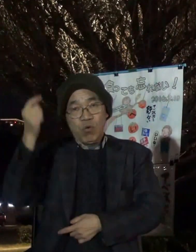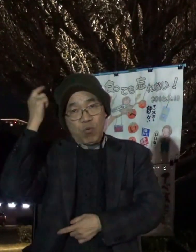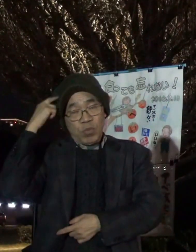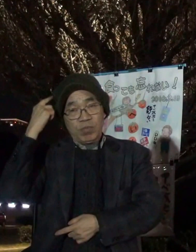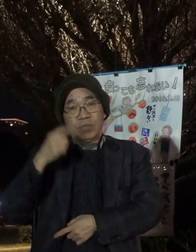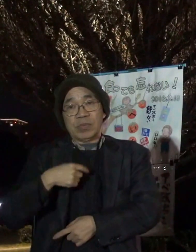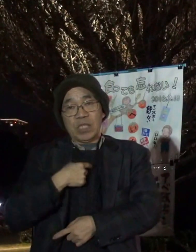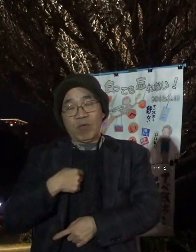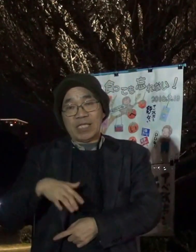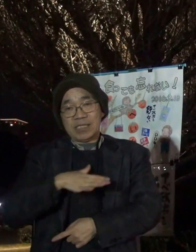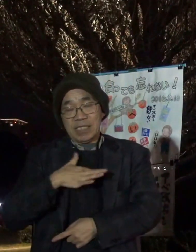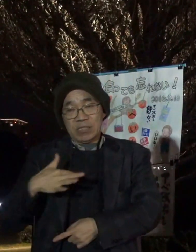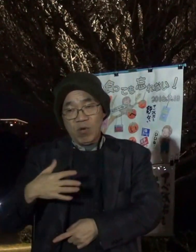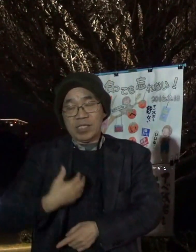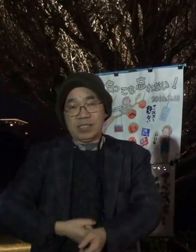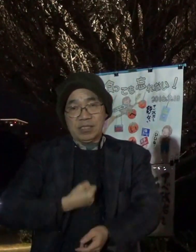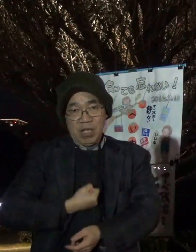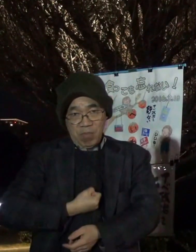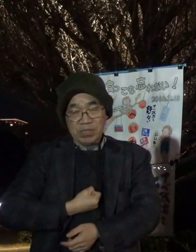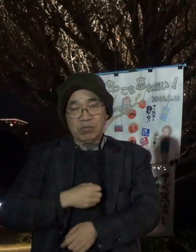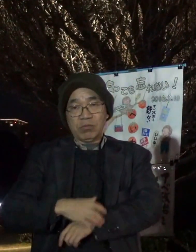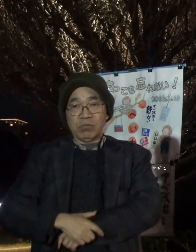ちは信じています。